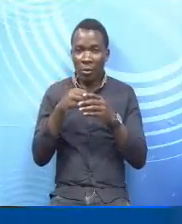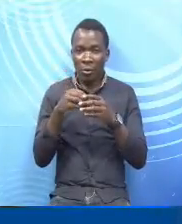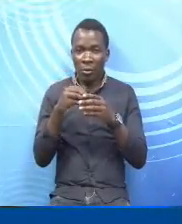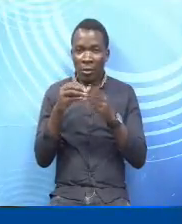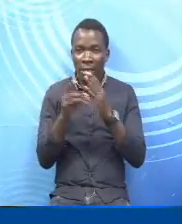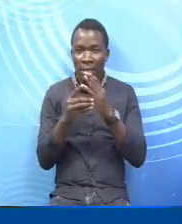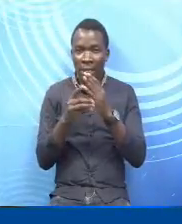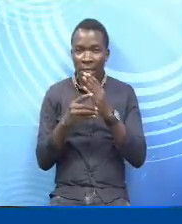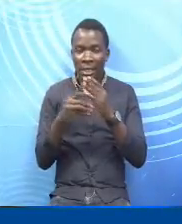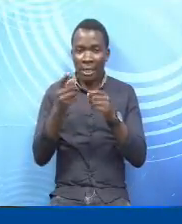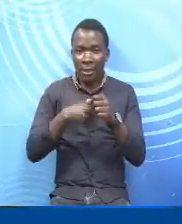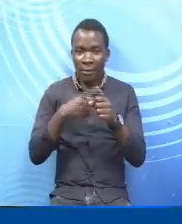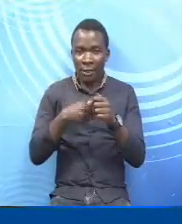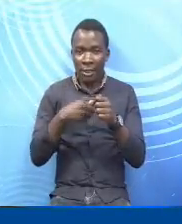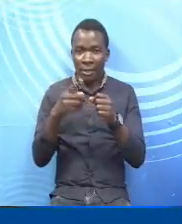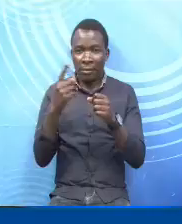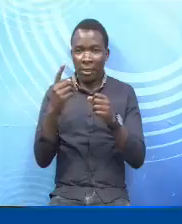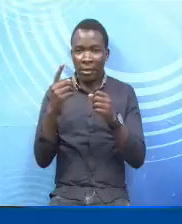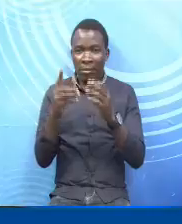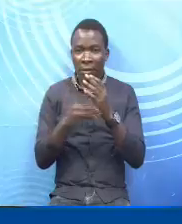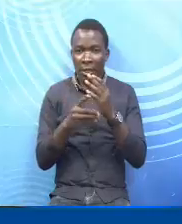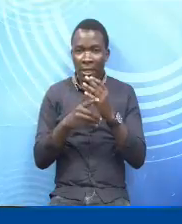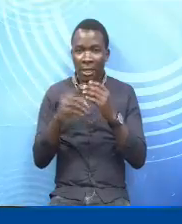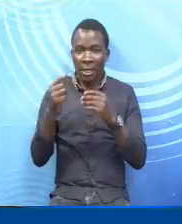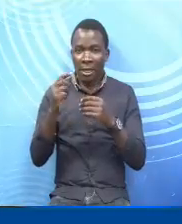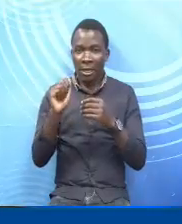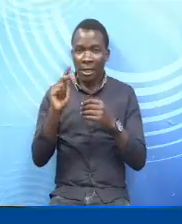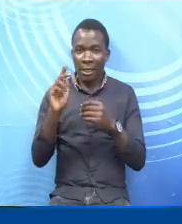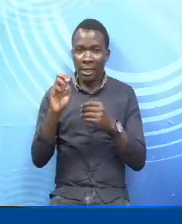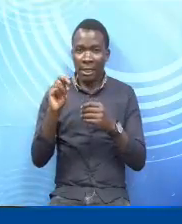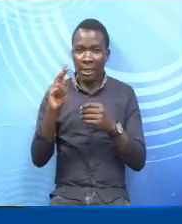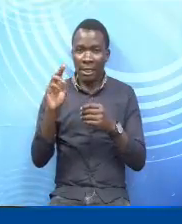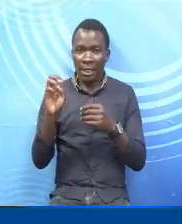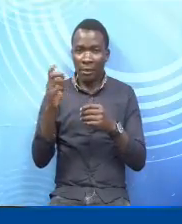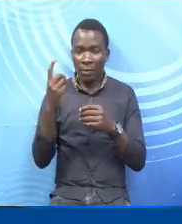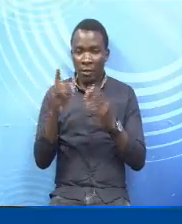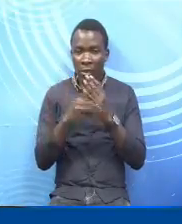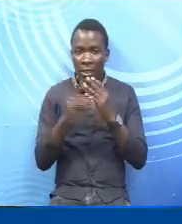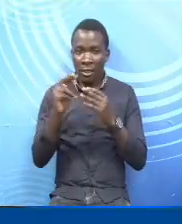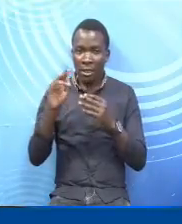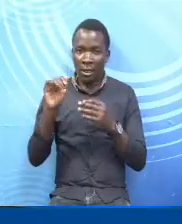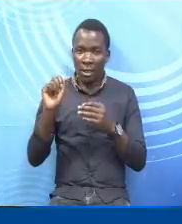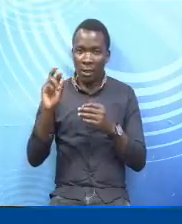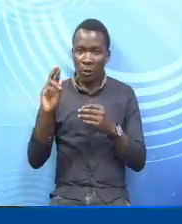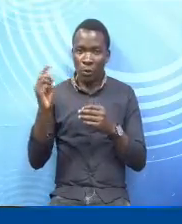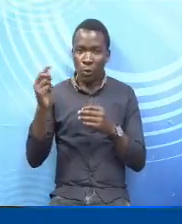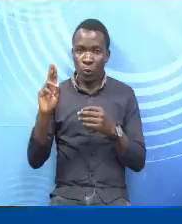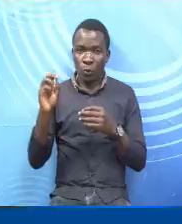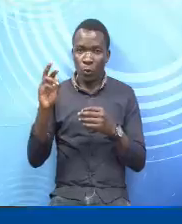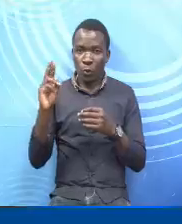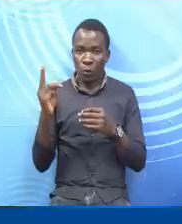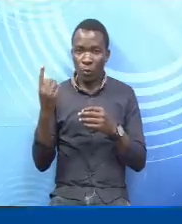ka Musanze, 1 wo mu karere ka Gakenke, 1 wo mu karere ka Nyaruguru, 1 wo mu karere ka